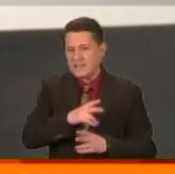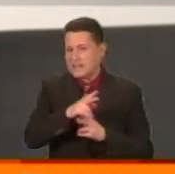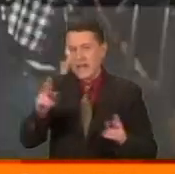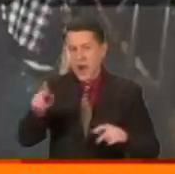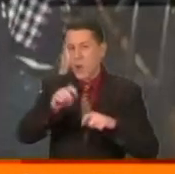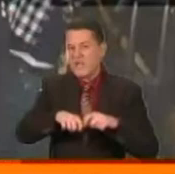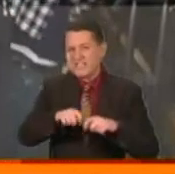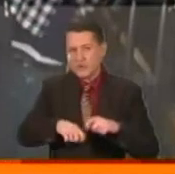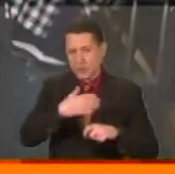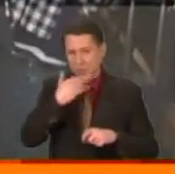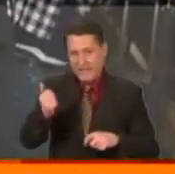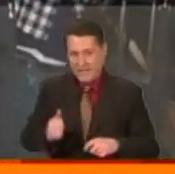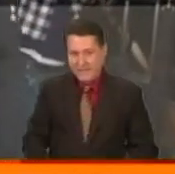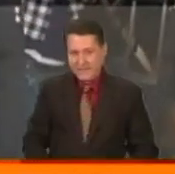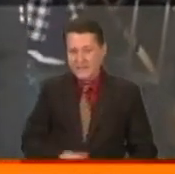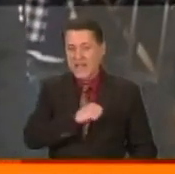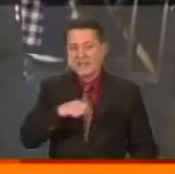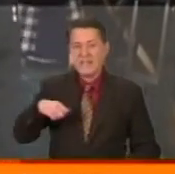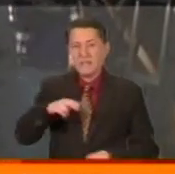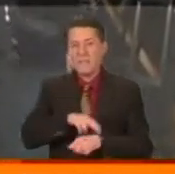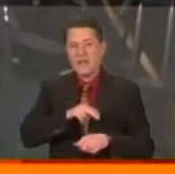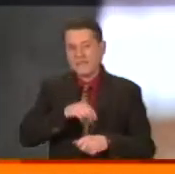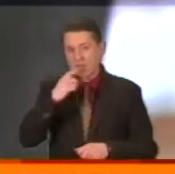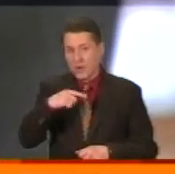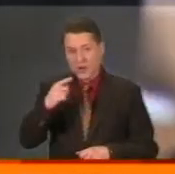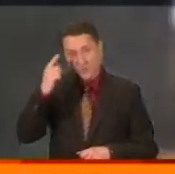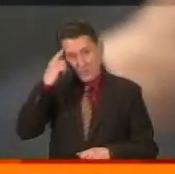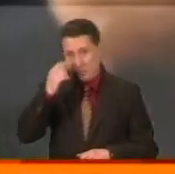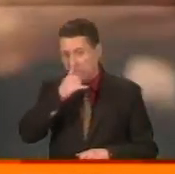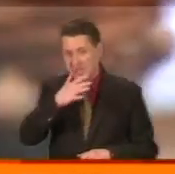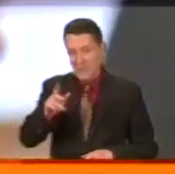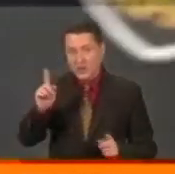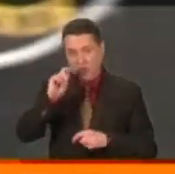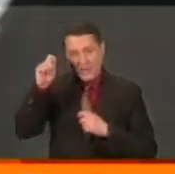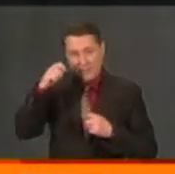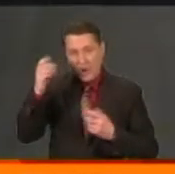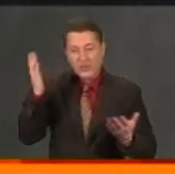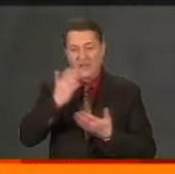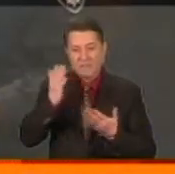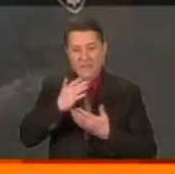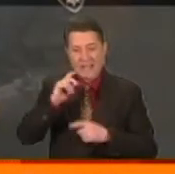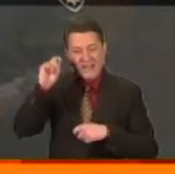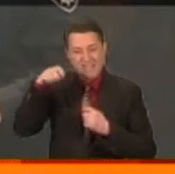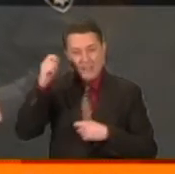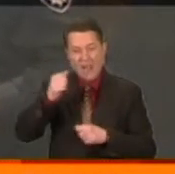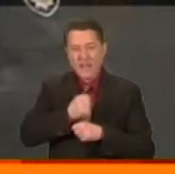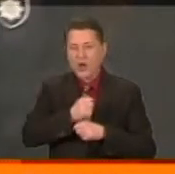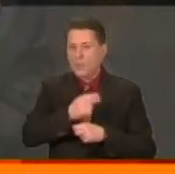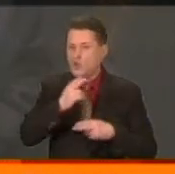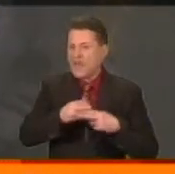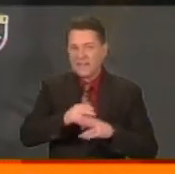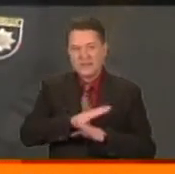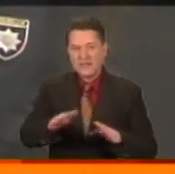цензуры нет. Самі ж поліціянти кажуть, і подумати не могли, що зніматимуться в кіні. Переконують, знімання роботі не заважають, а